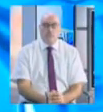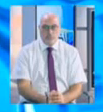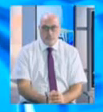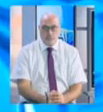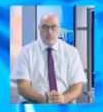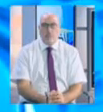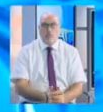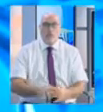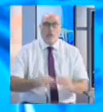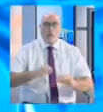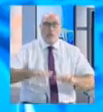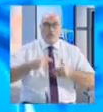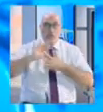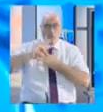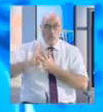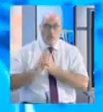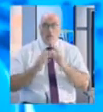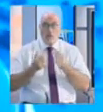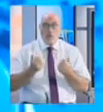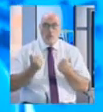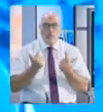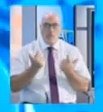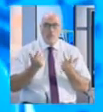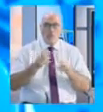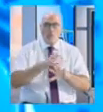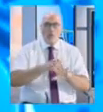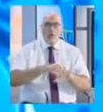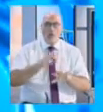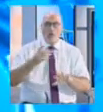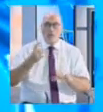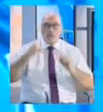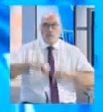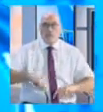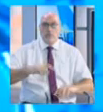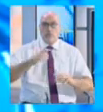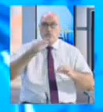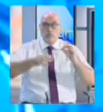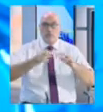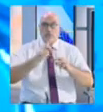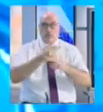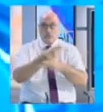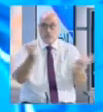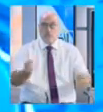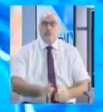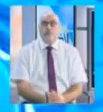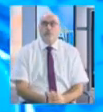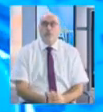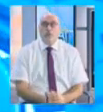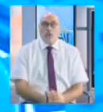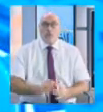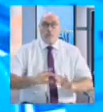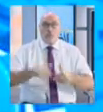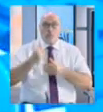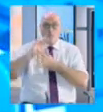وعلى خلفية الحرائق المندلعة بعدد من الولايات الشرقية، أصدرت وزارة العدل بيانا جاء فيه: على إثر الحرائق